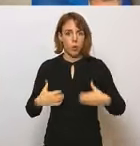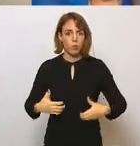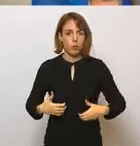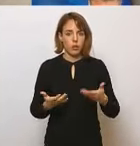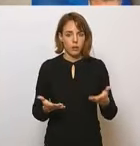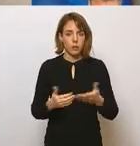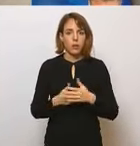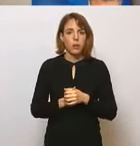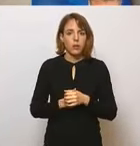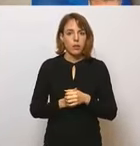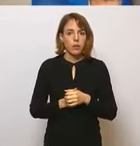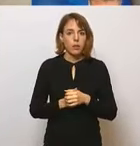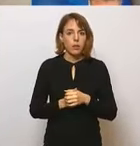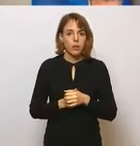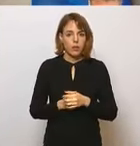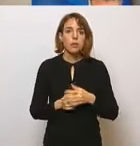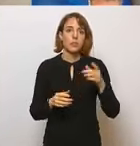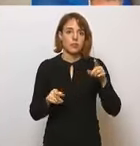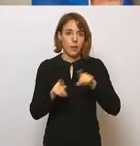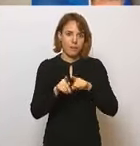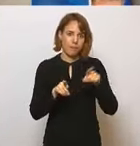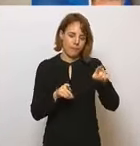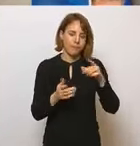Megan. Donc, Coalition for Openness.